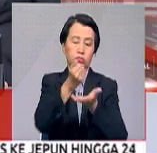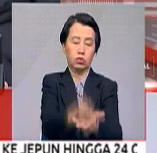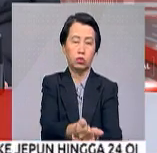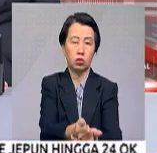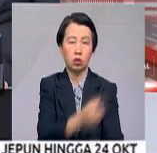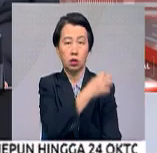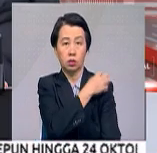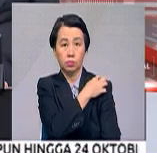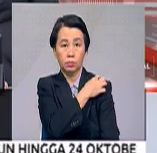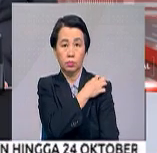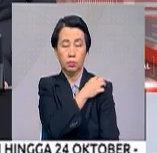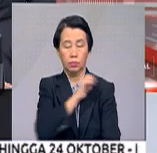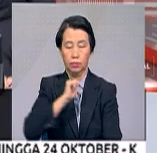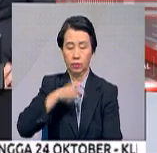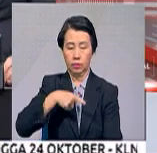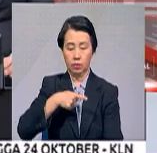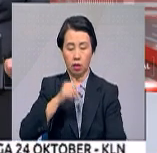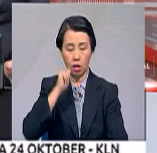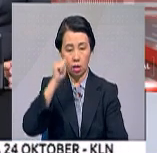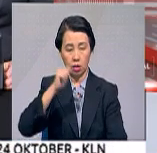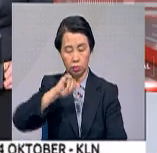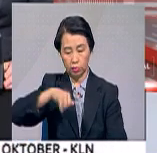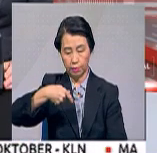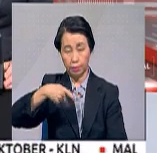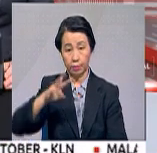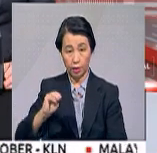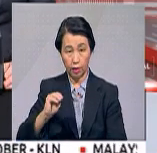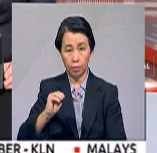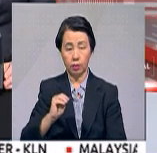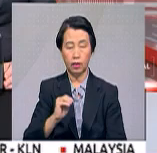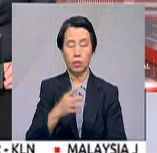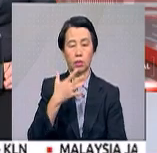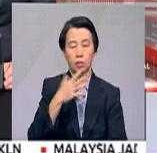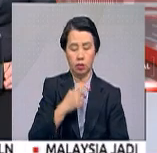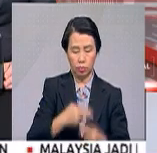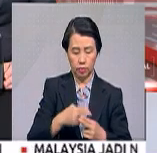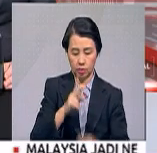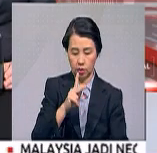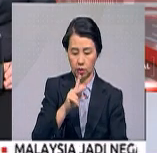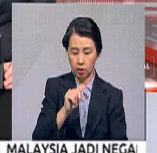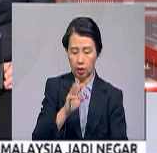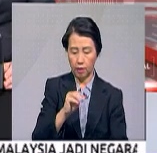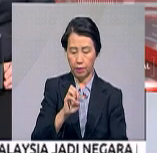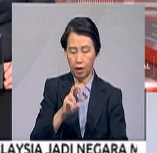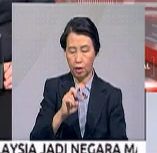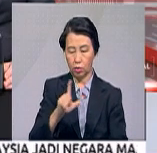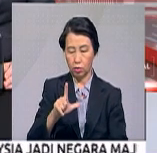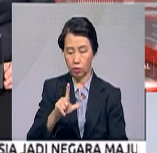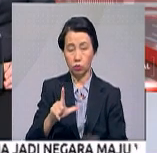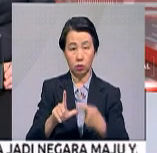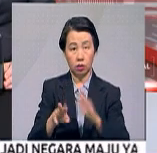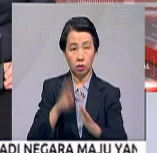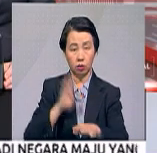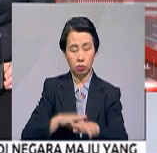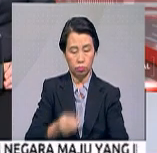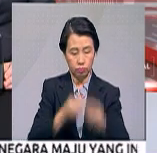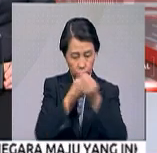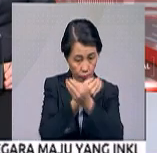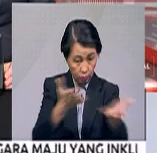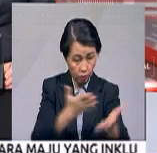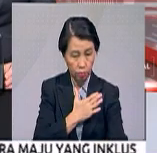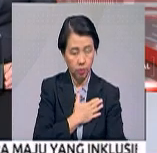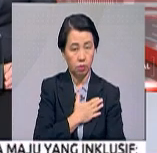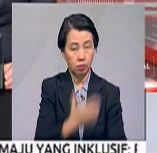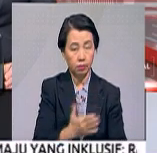Awam merangkap Sekretariat Pengurusan Bencana Daerah Kubang Pasu, Kamarul Zamal Kasa, ketika memaklumkan komitmen